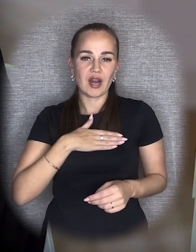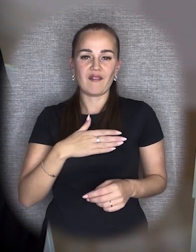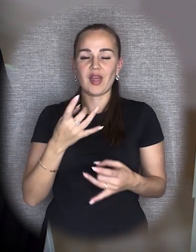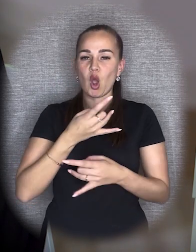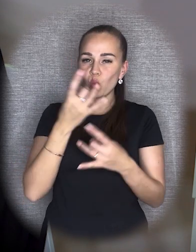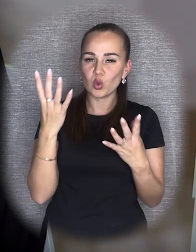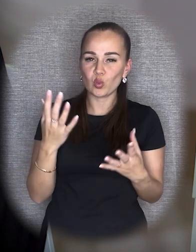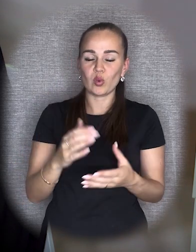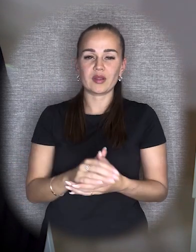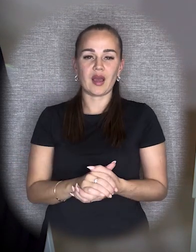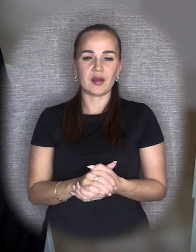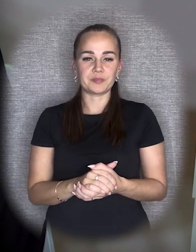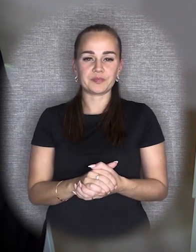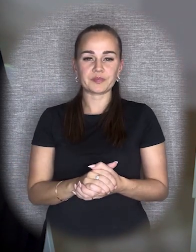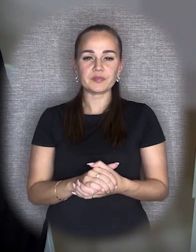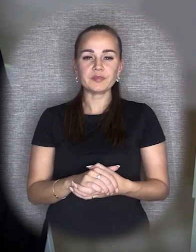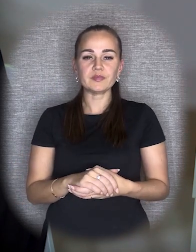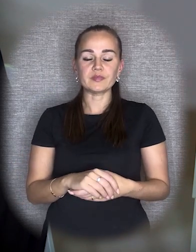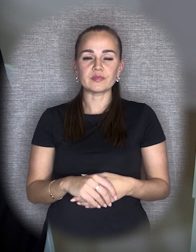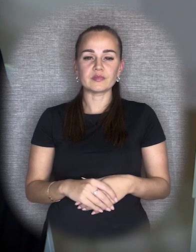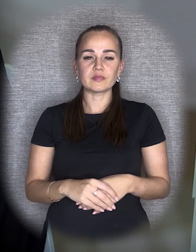так далее. И,